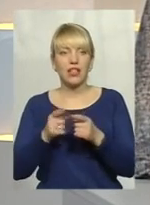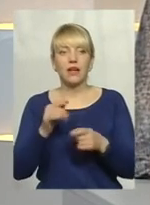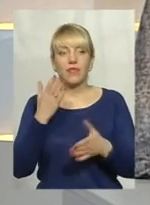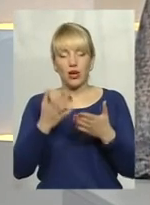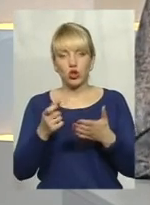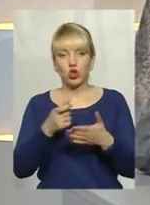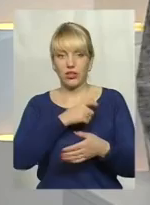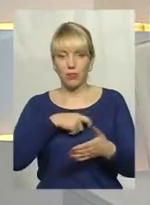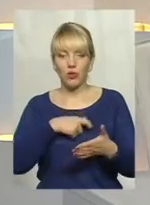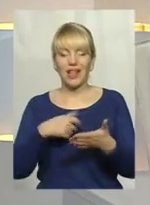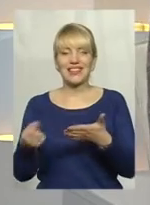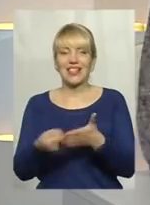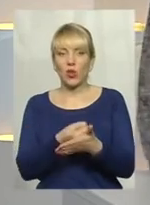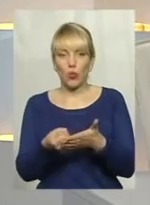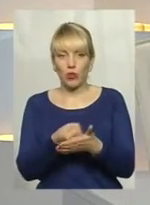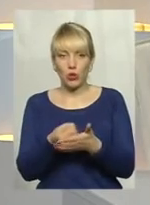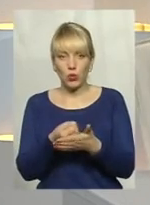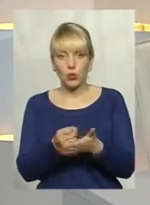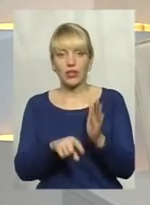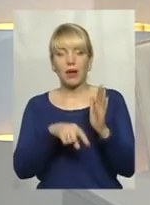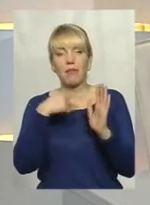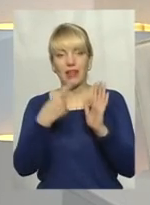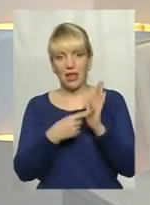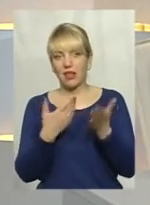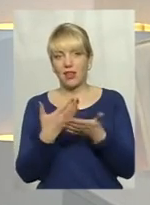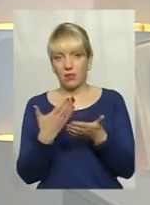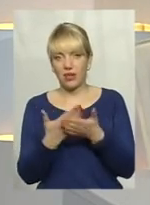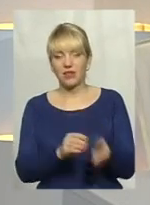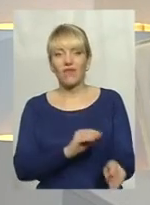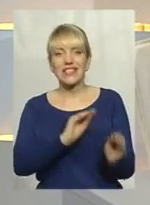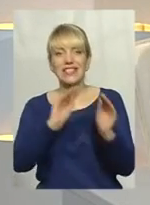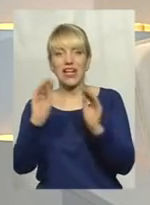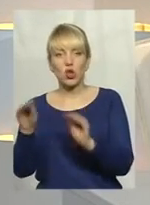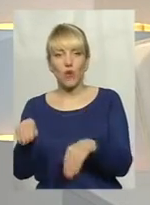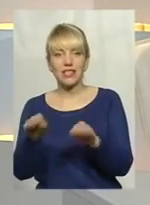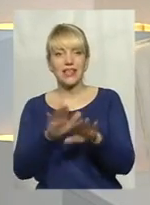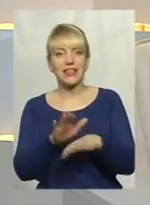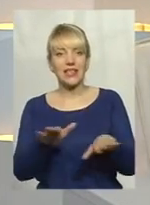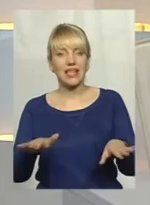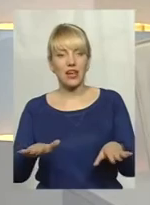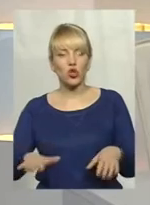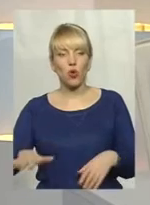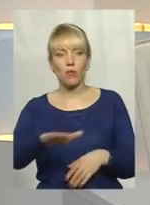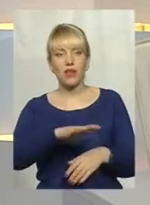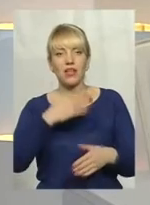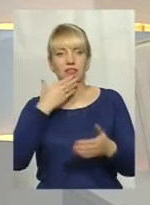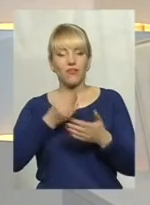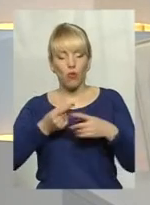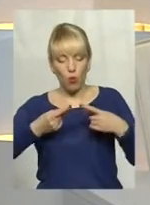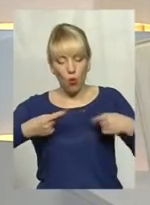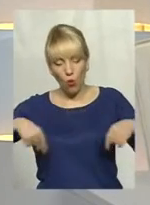лобіює питання там встановлення дитячого майданчика на своєму окрузі, або